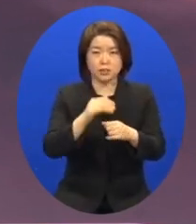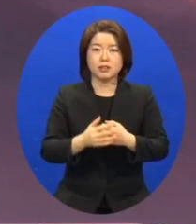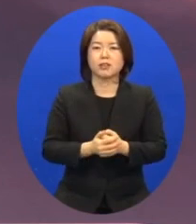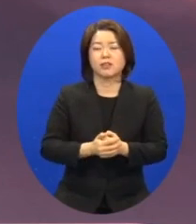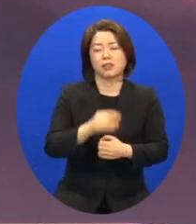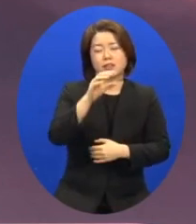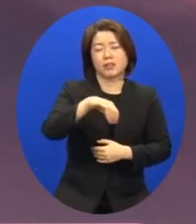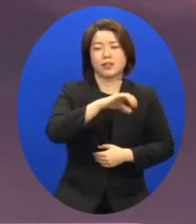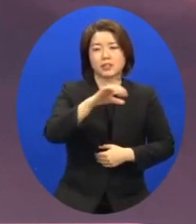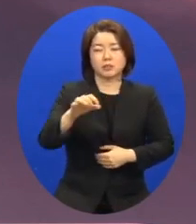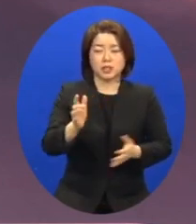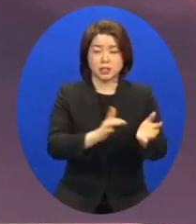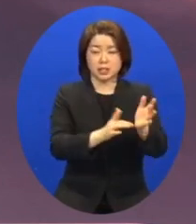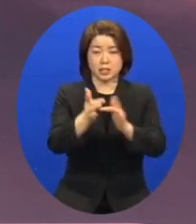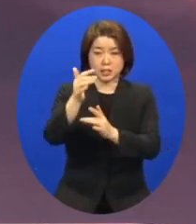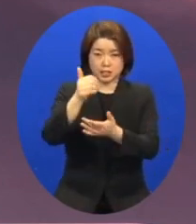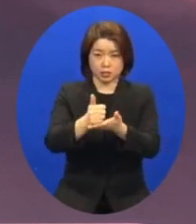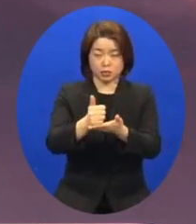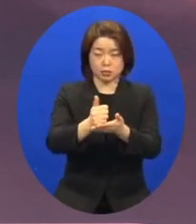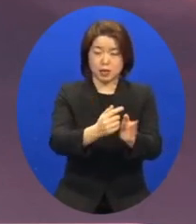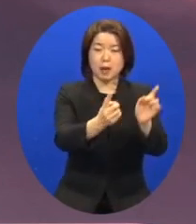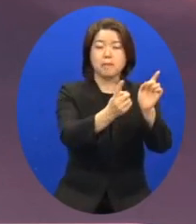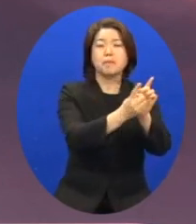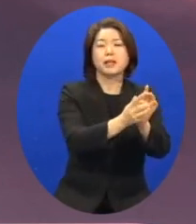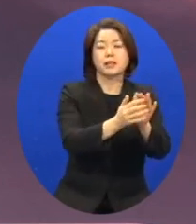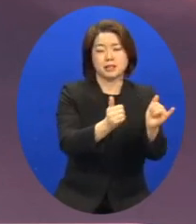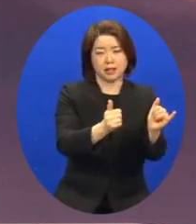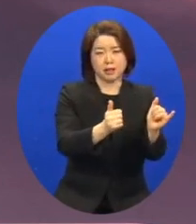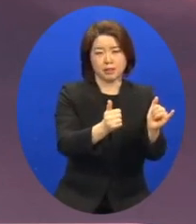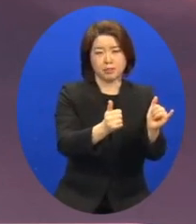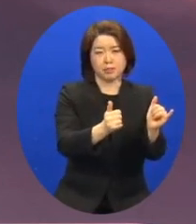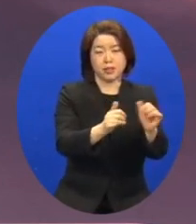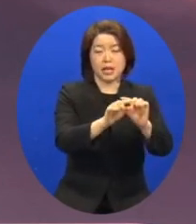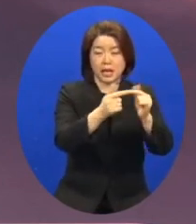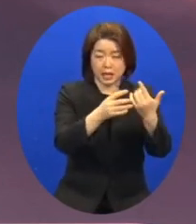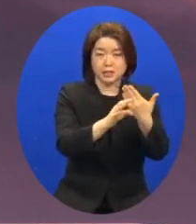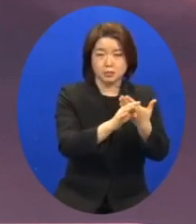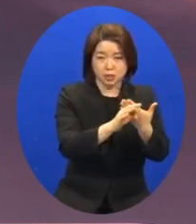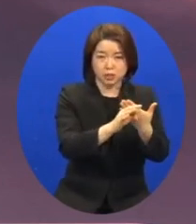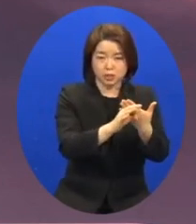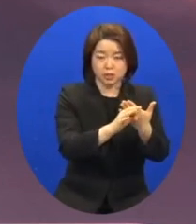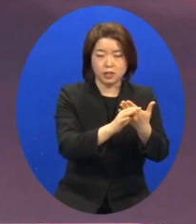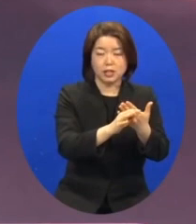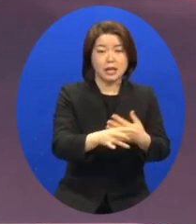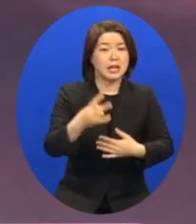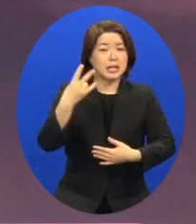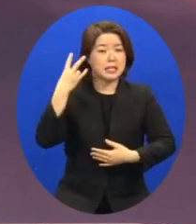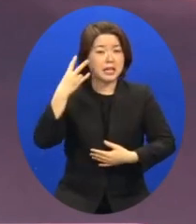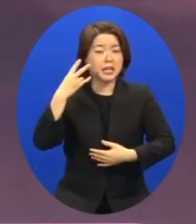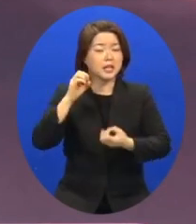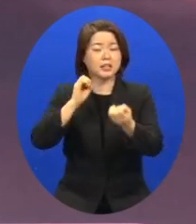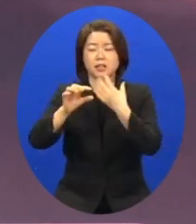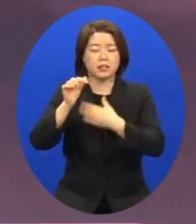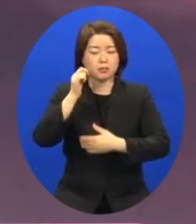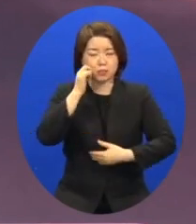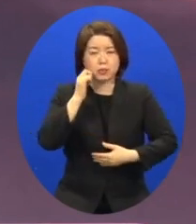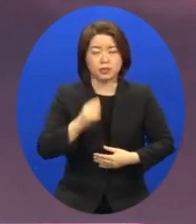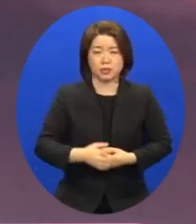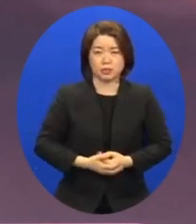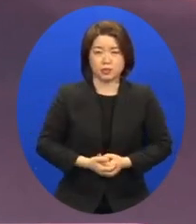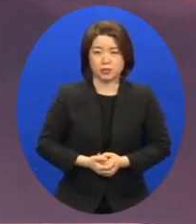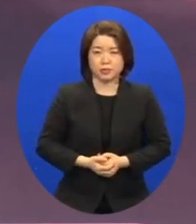십자가의 예수님을 만난 사람 아니면 이라고 돼 답이 안나옵니다